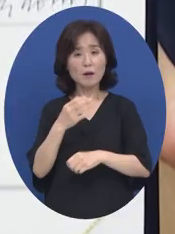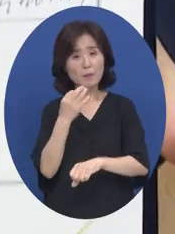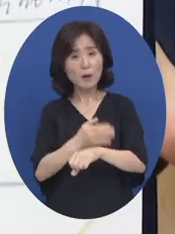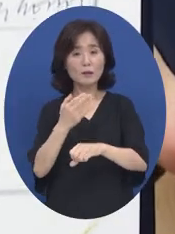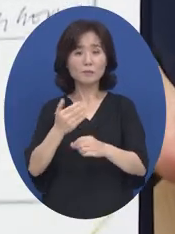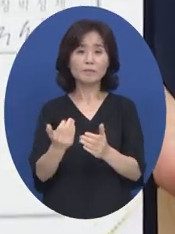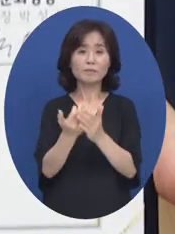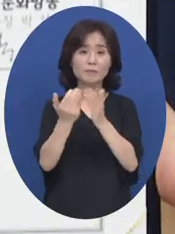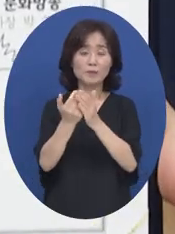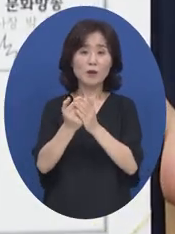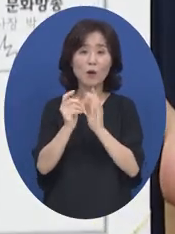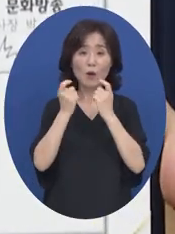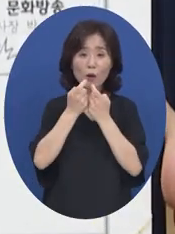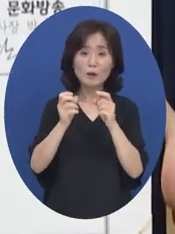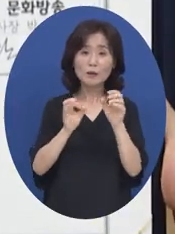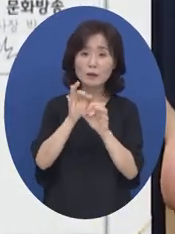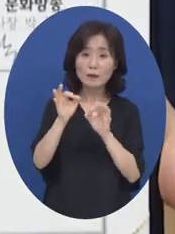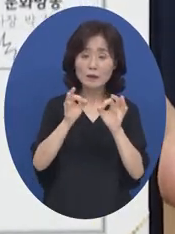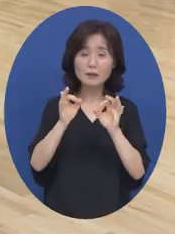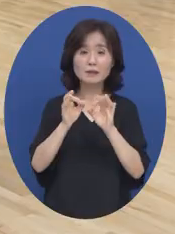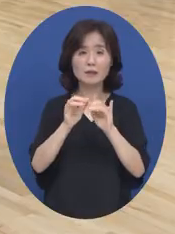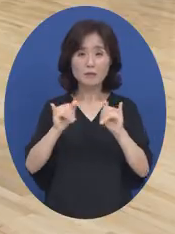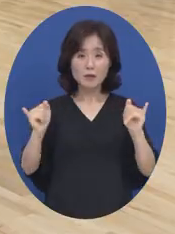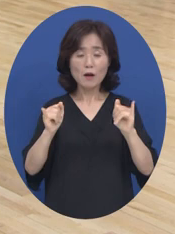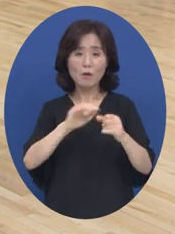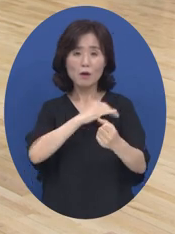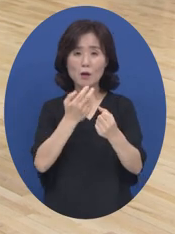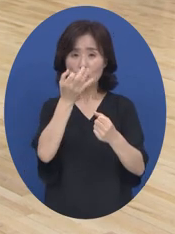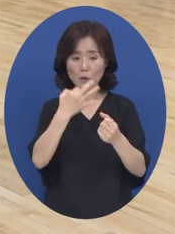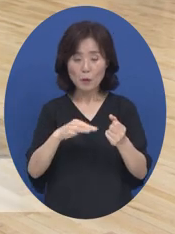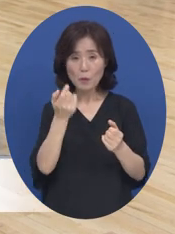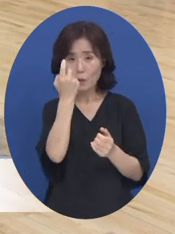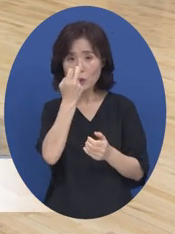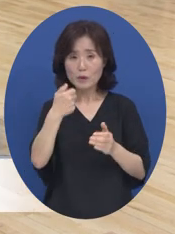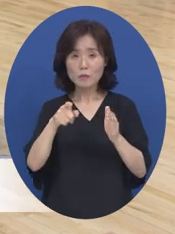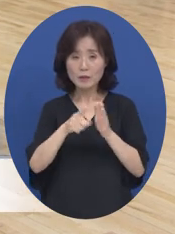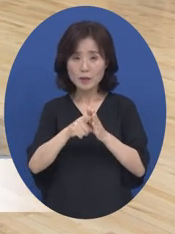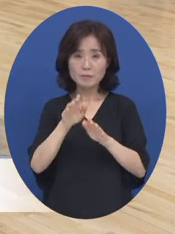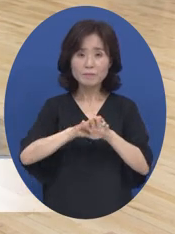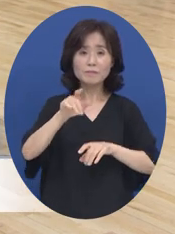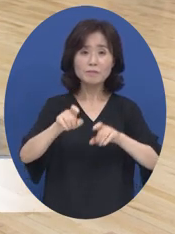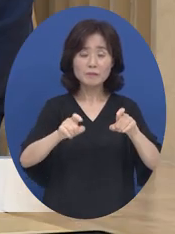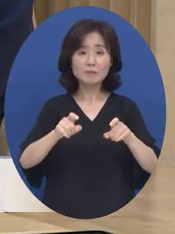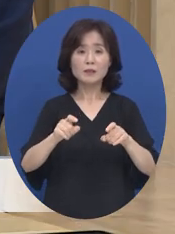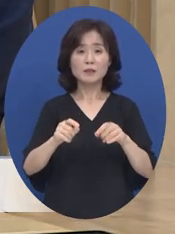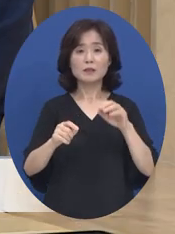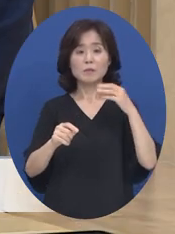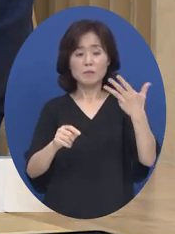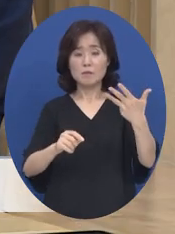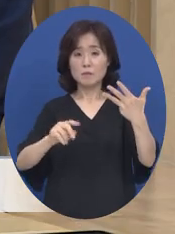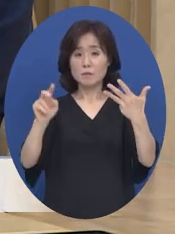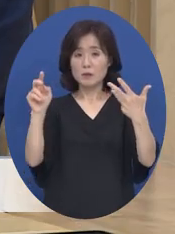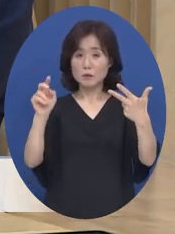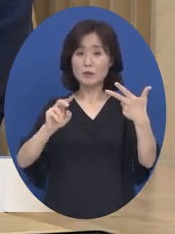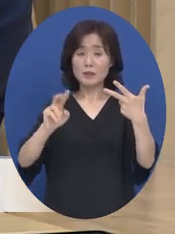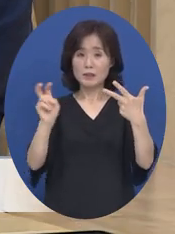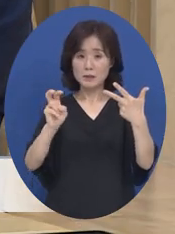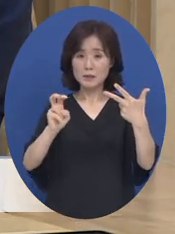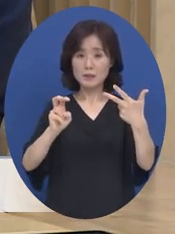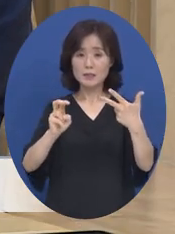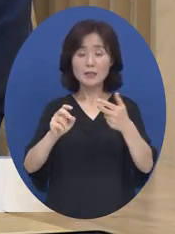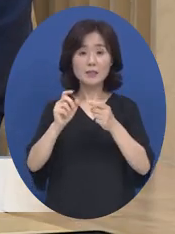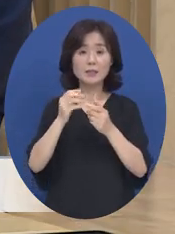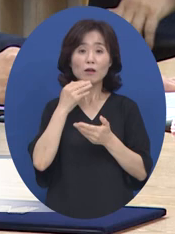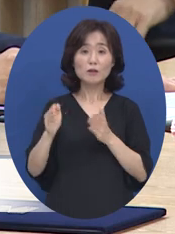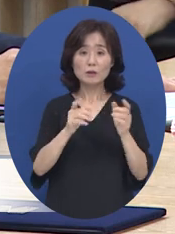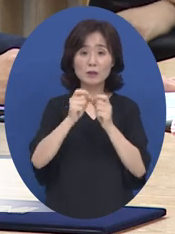증진하고 소상공인들의 권익 보호를 위해 적극 나선 것. 지난 20일엔 이재명 경기도지사와 NHN